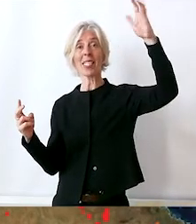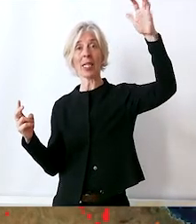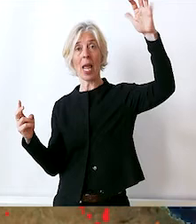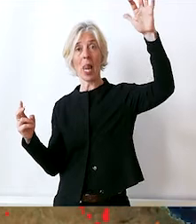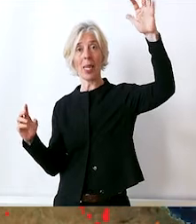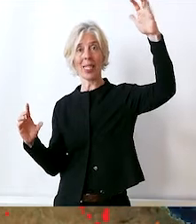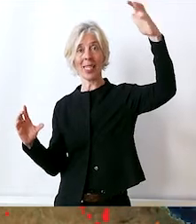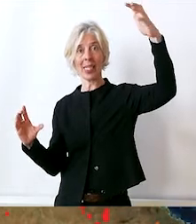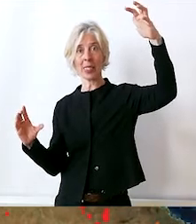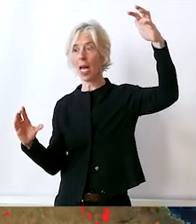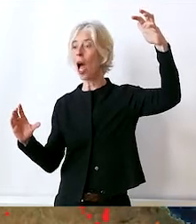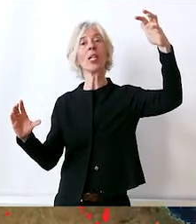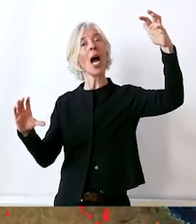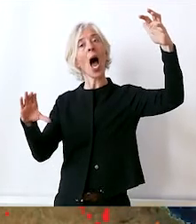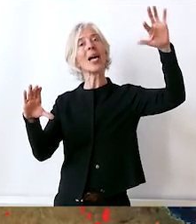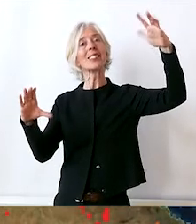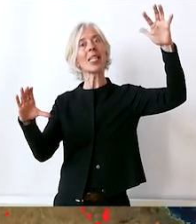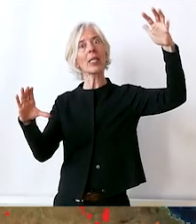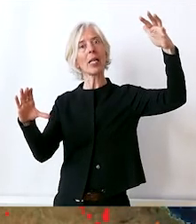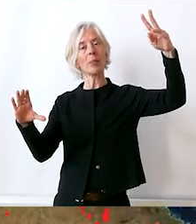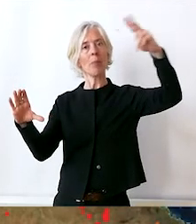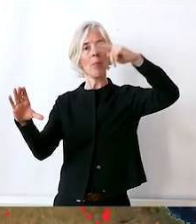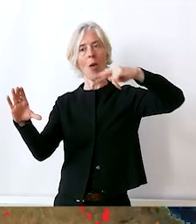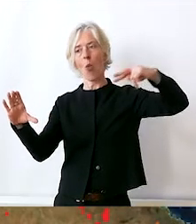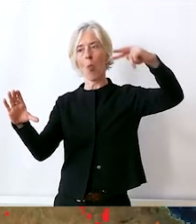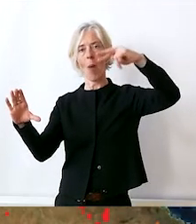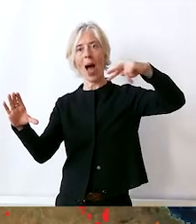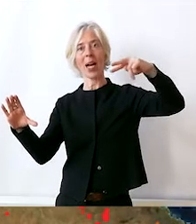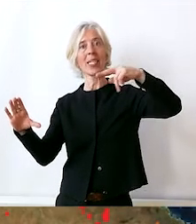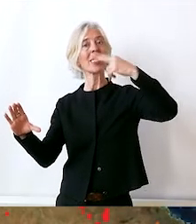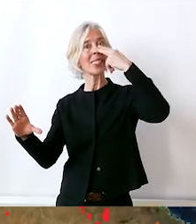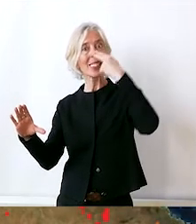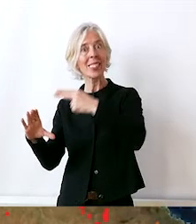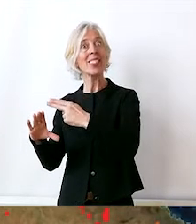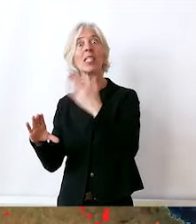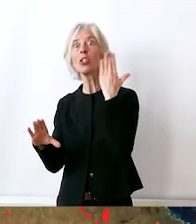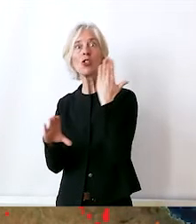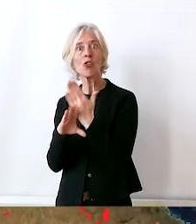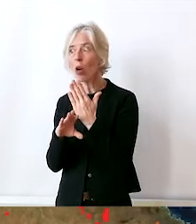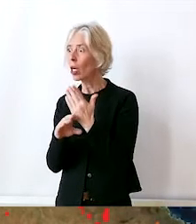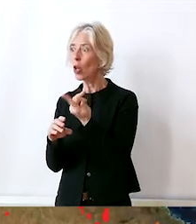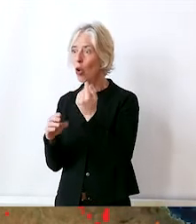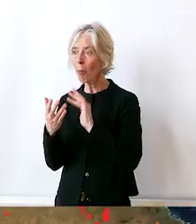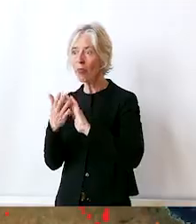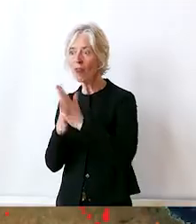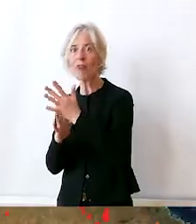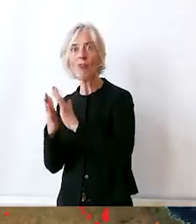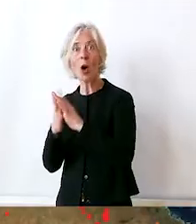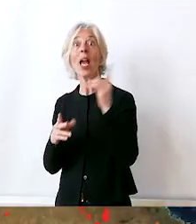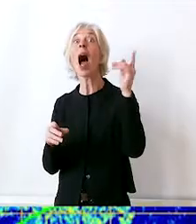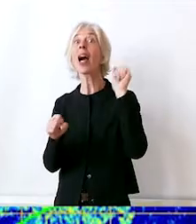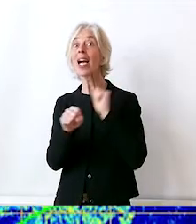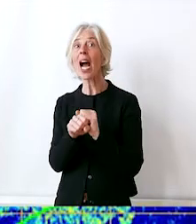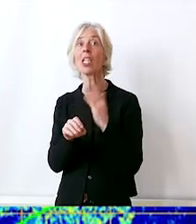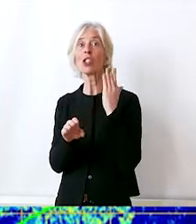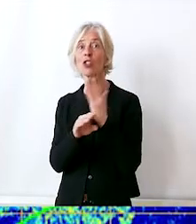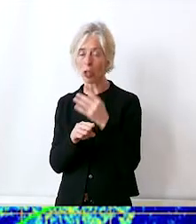oder bemerken, dann kann man entsprechend darauf frühzeitig reagieren und präventive Maßnahmen